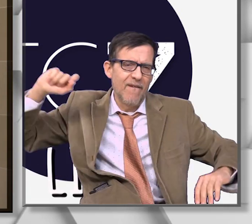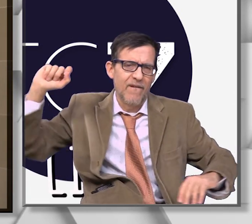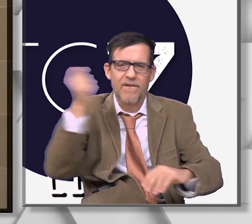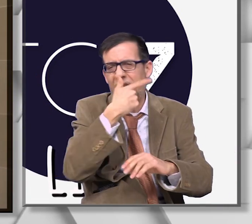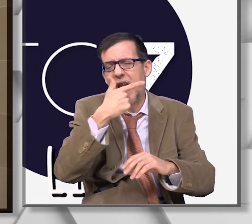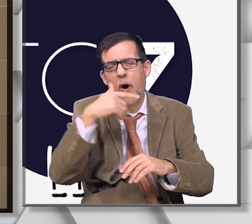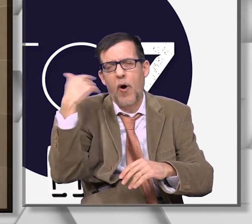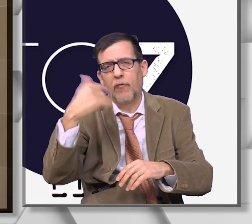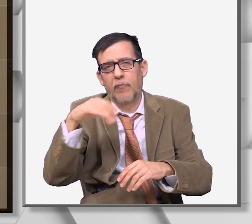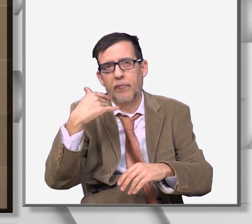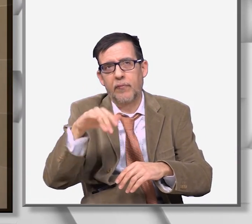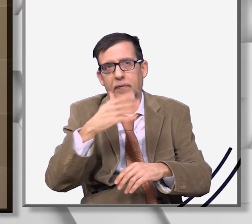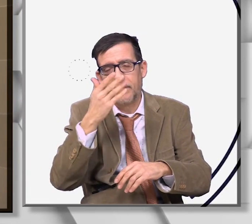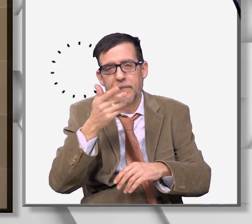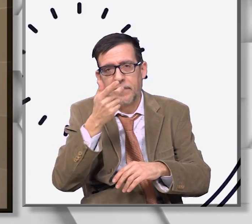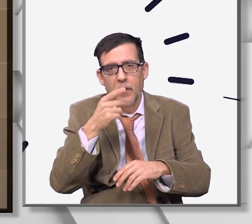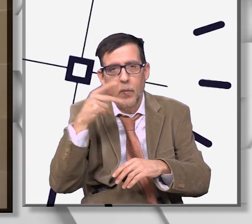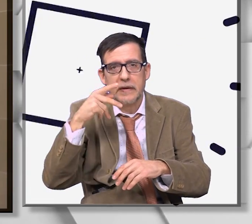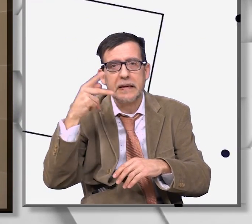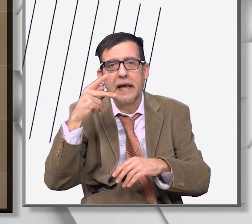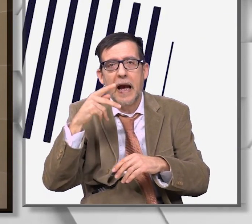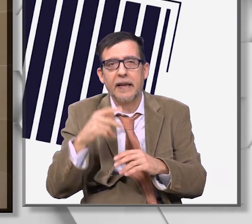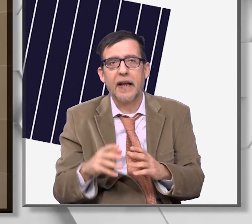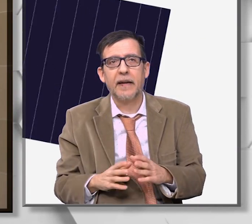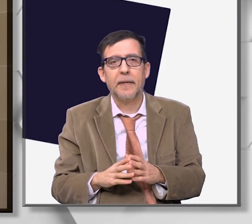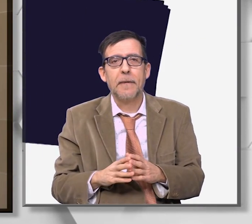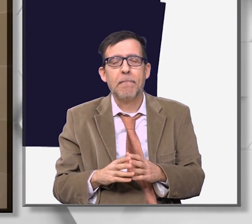impressionante di questi di questi kiters